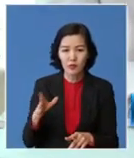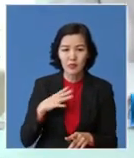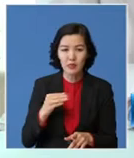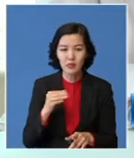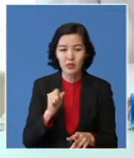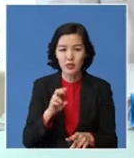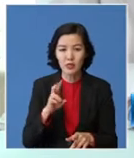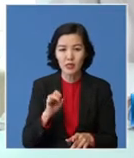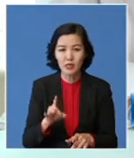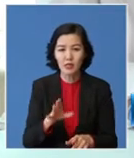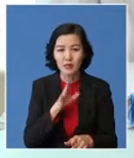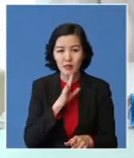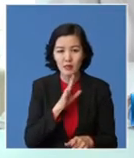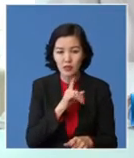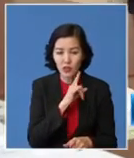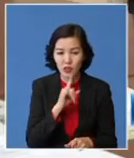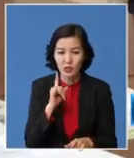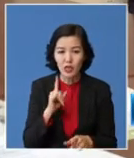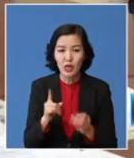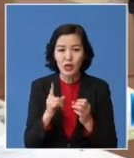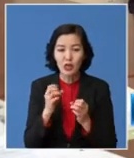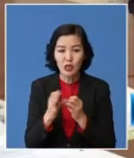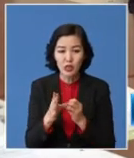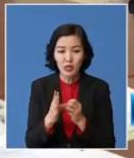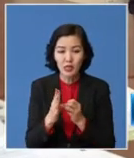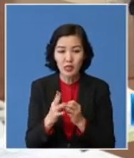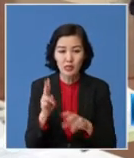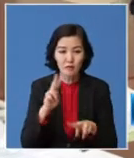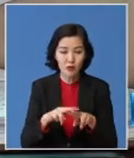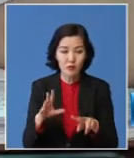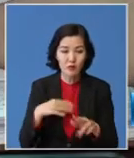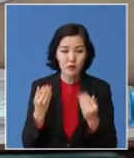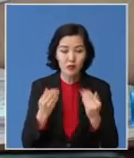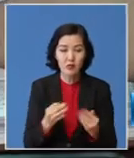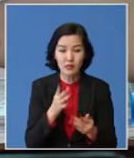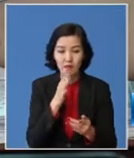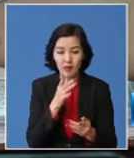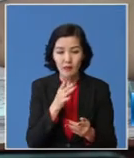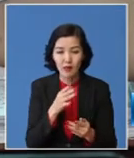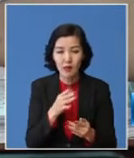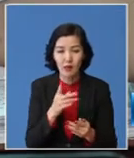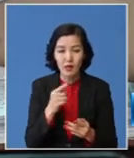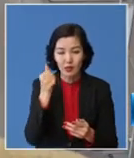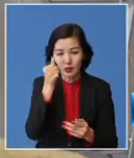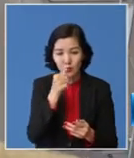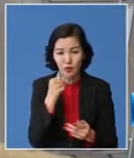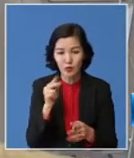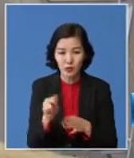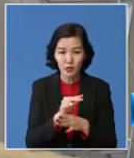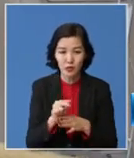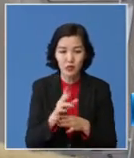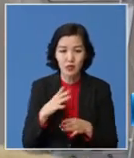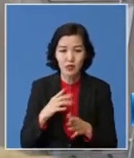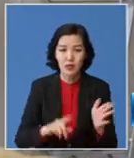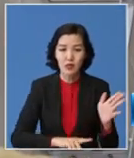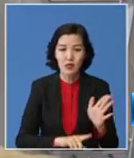Из-за употребления внутривенных наркотиков 4 раза попадала за решетку. В настоящее время уже около года на ремиссии.